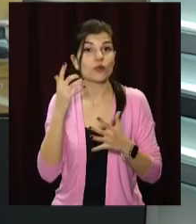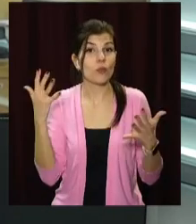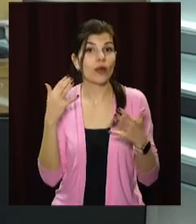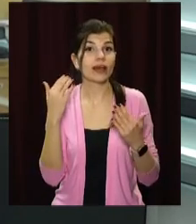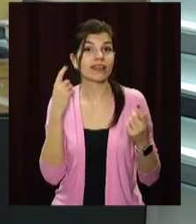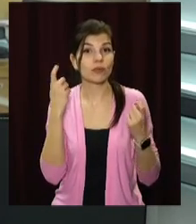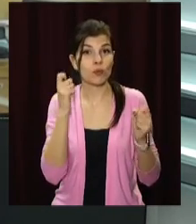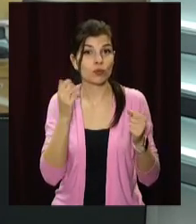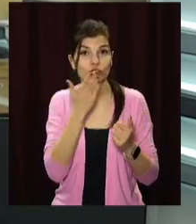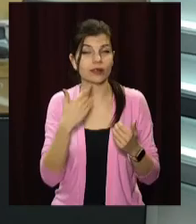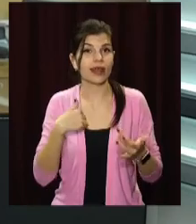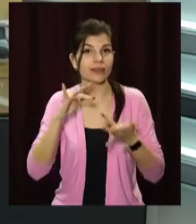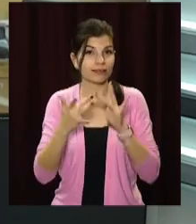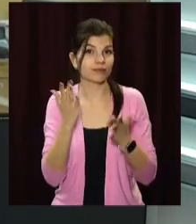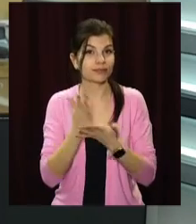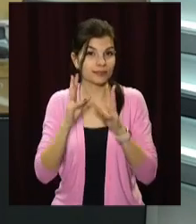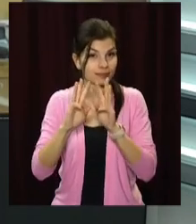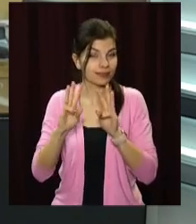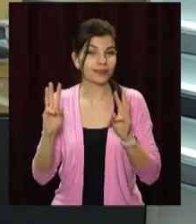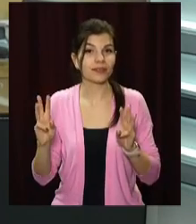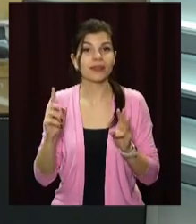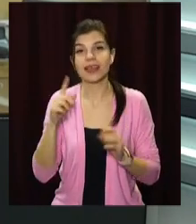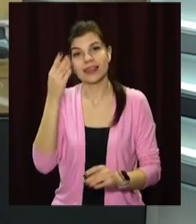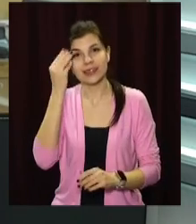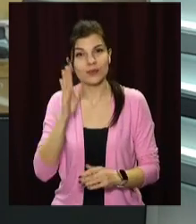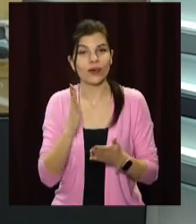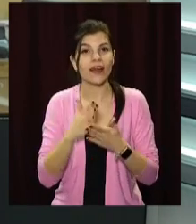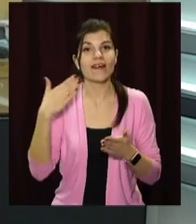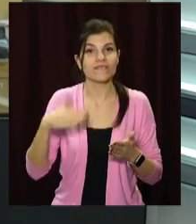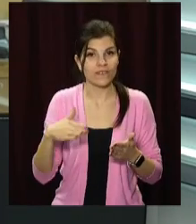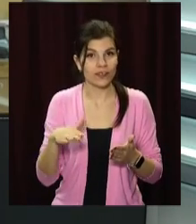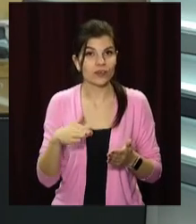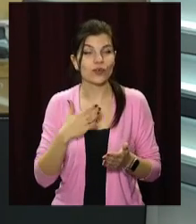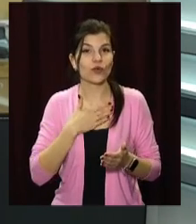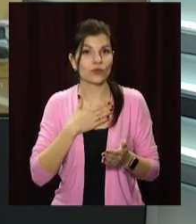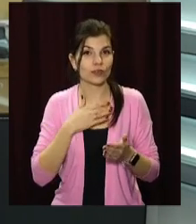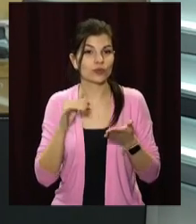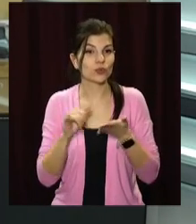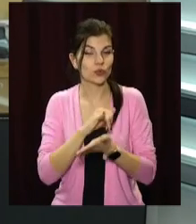зможете прочитати на нашому сайті opentv.media. Не забувайте і про сюжети в соціальних